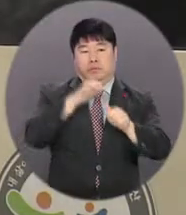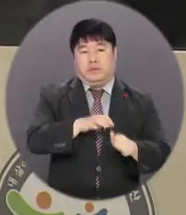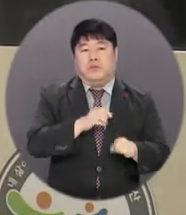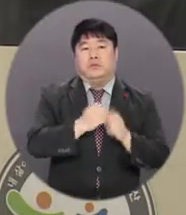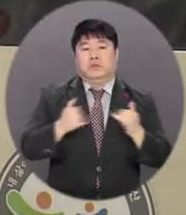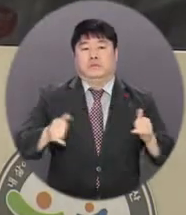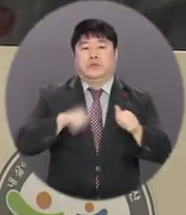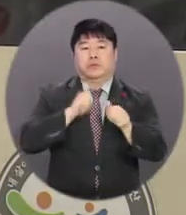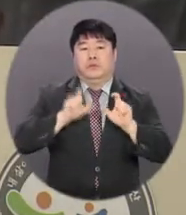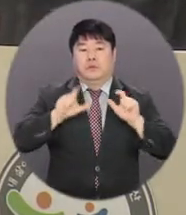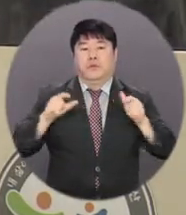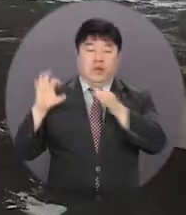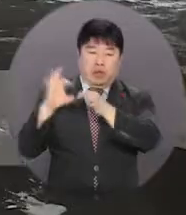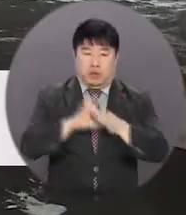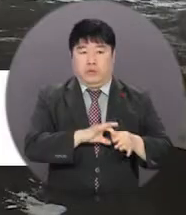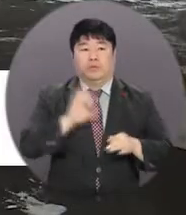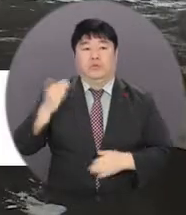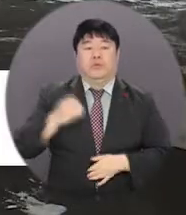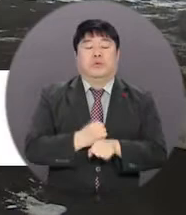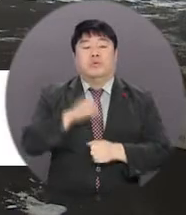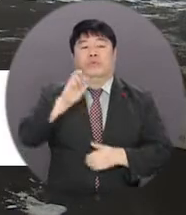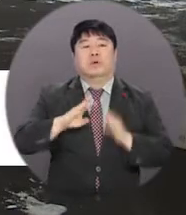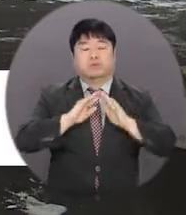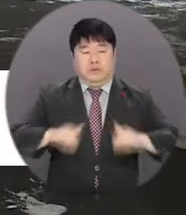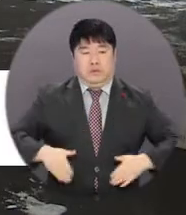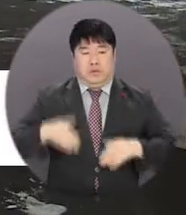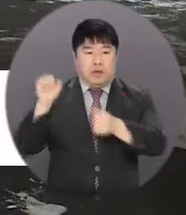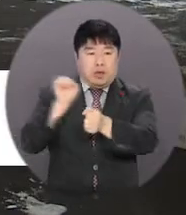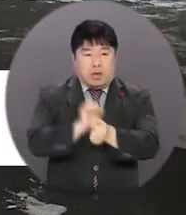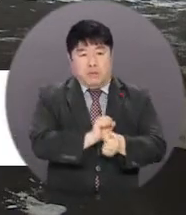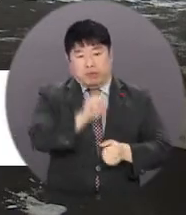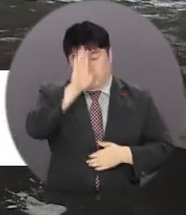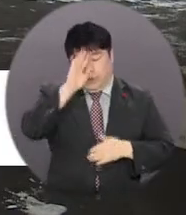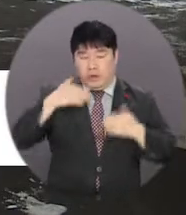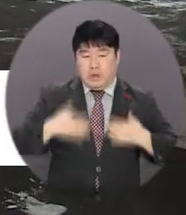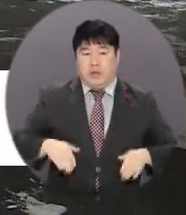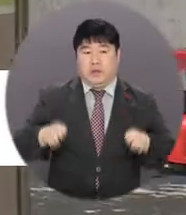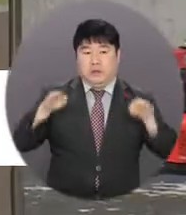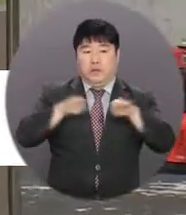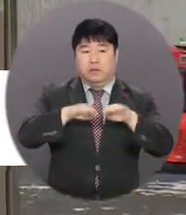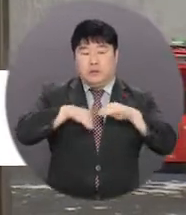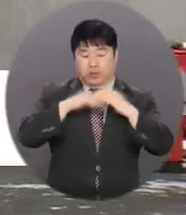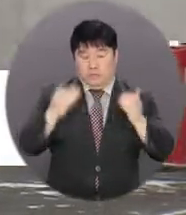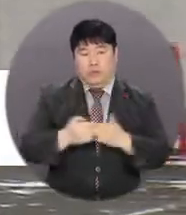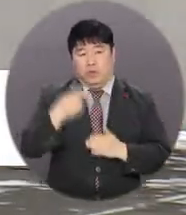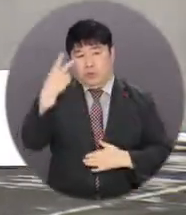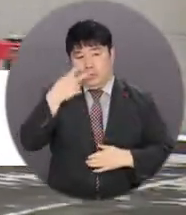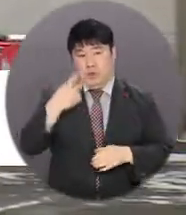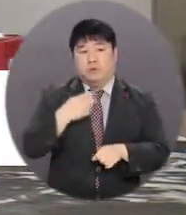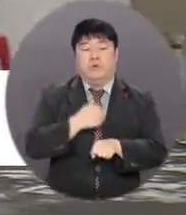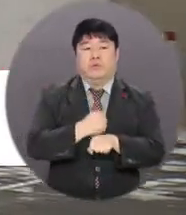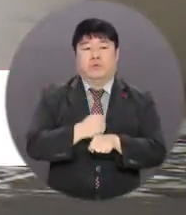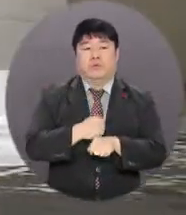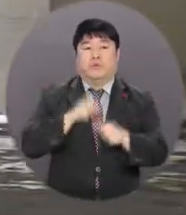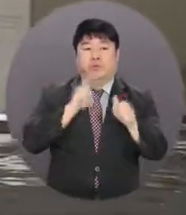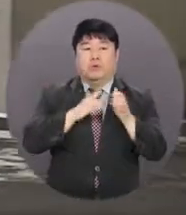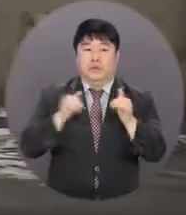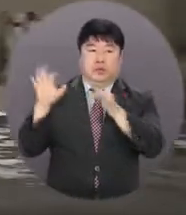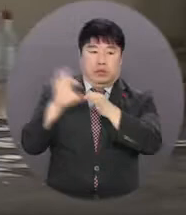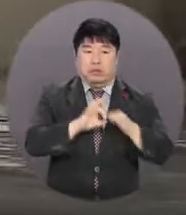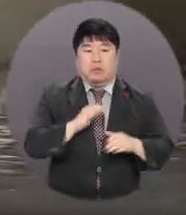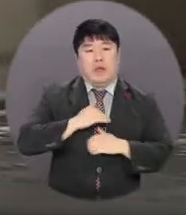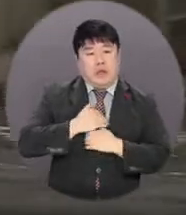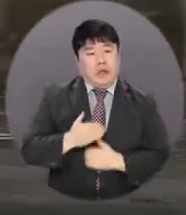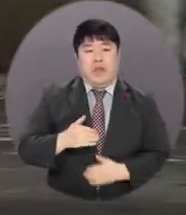확진 판정받는 사례가 이어지고 광주 전남 감염병 취약시설에 대한 전수검사에서 확진자가 이어지면서 안심할 수는